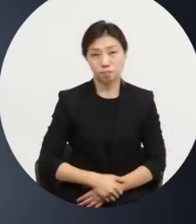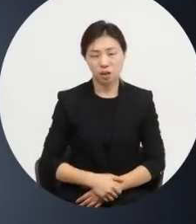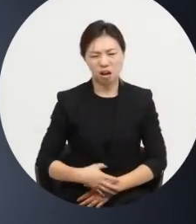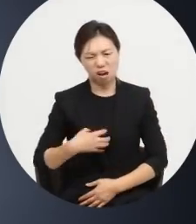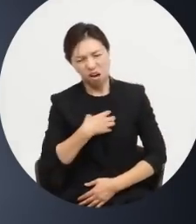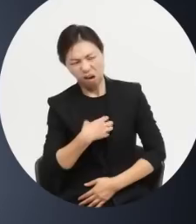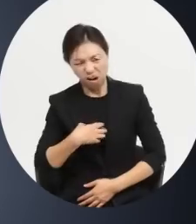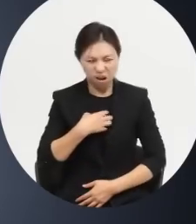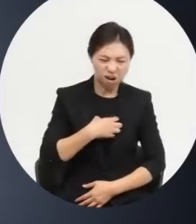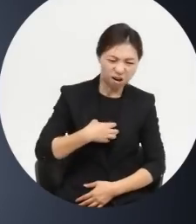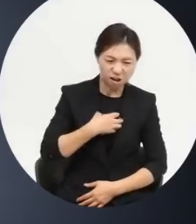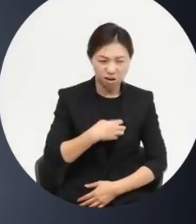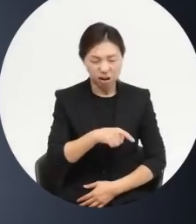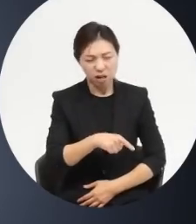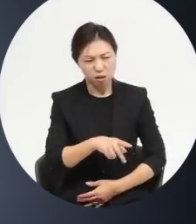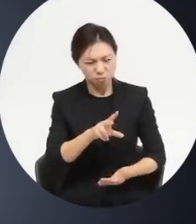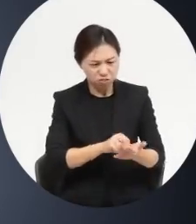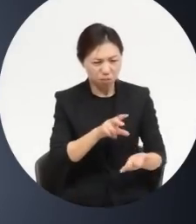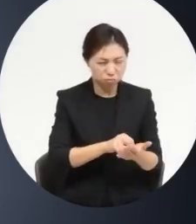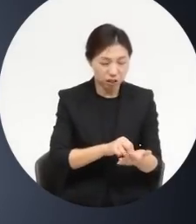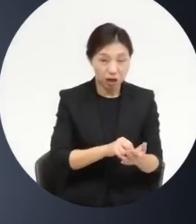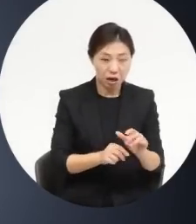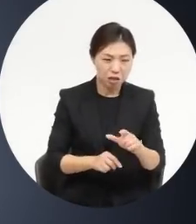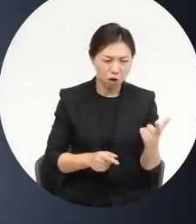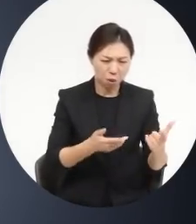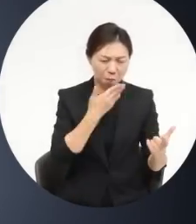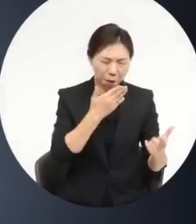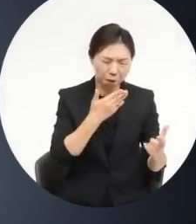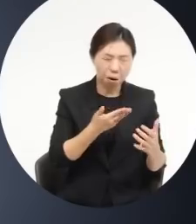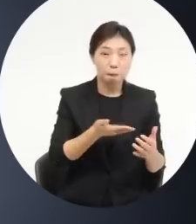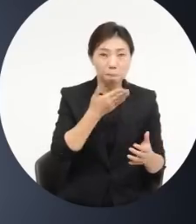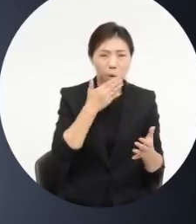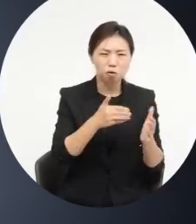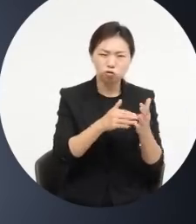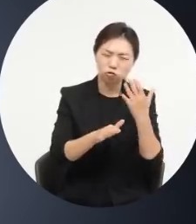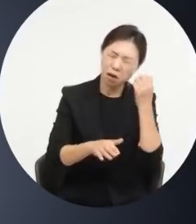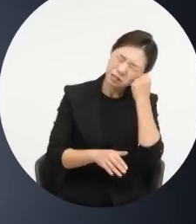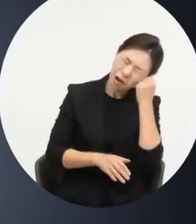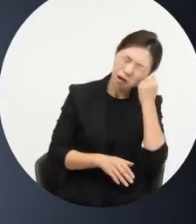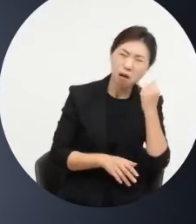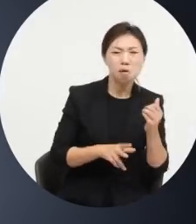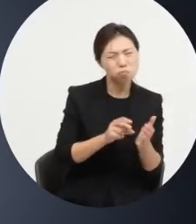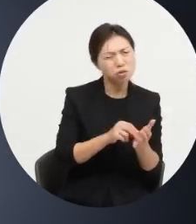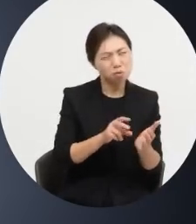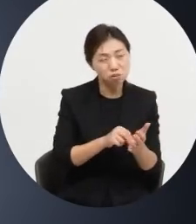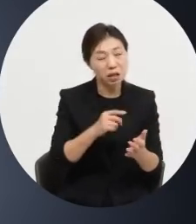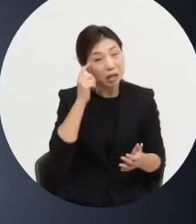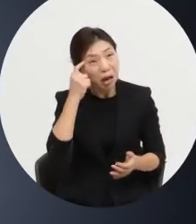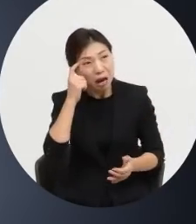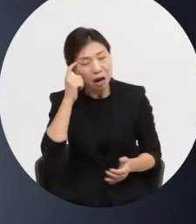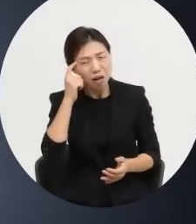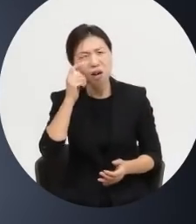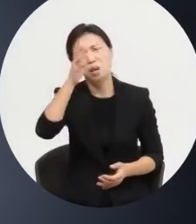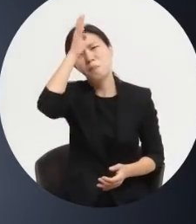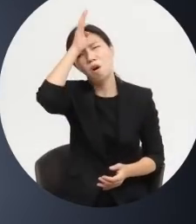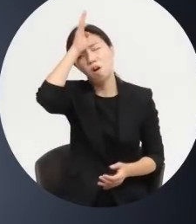걱정거리다면 정신적으로 문제가 있어요. 그걸 문제 삼는 정신적 질병이 있다. 이렇게 말해야 돼요.